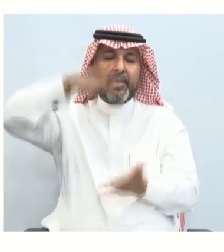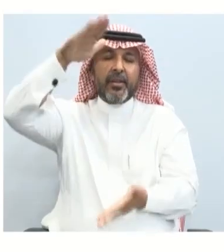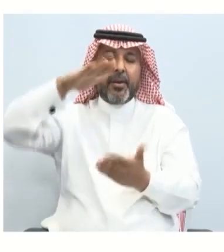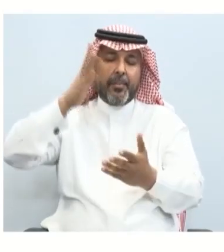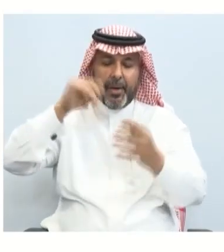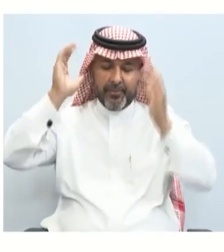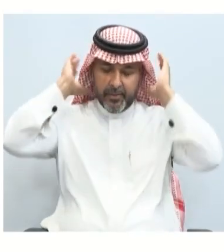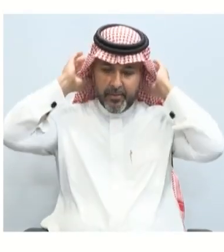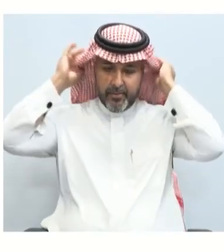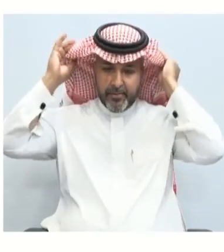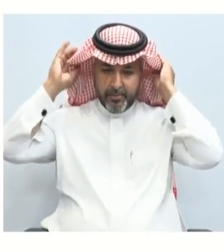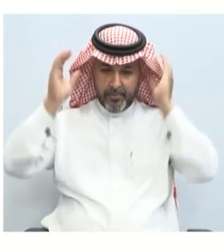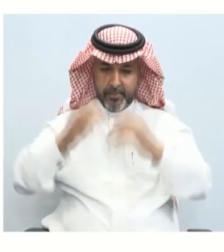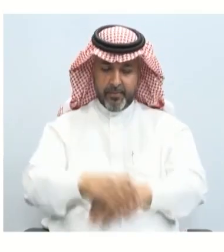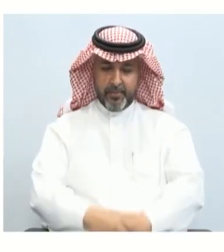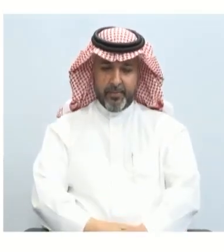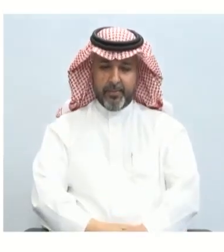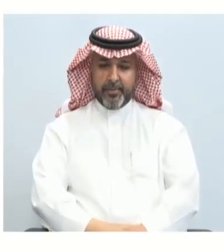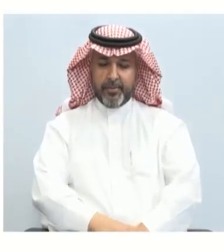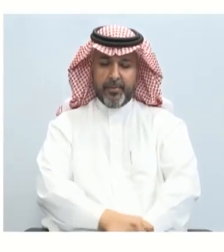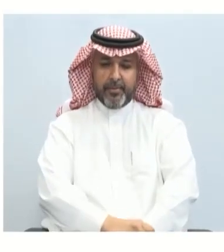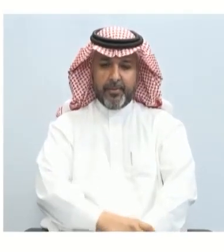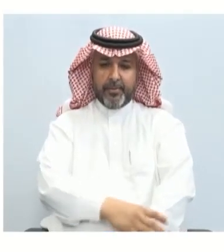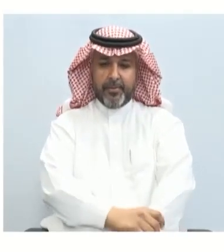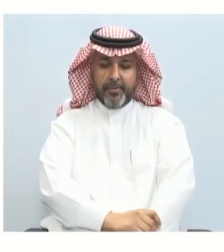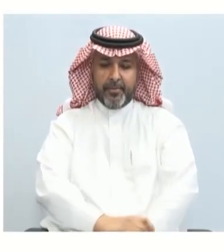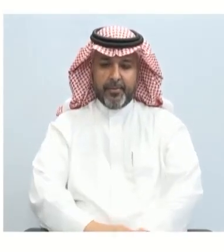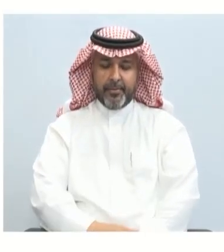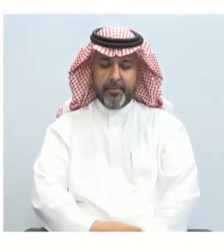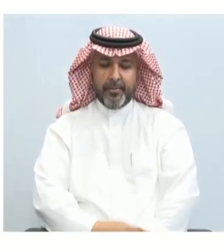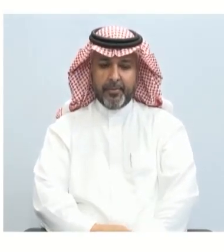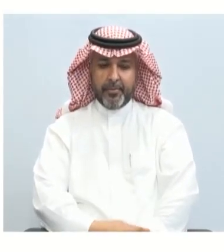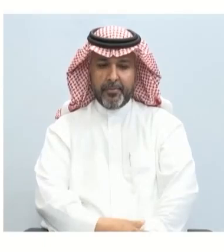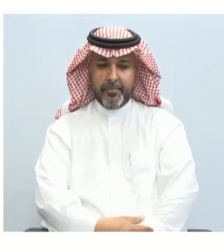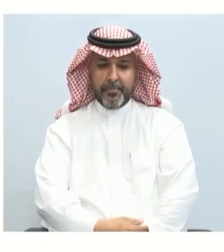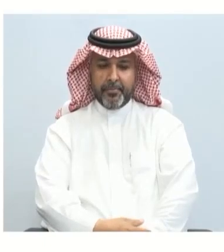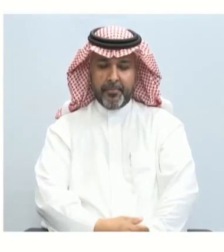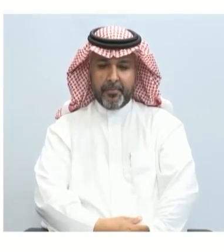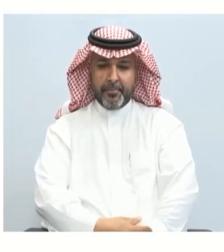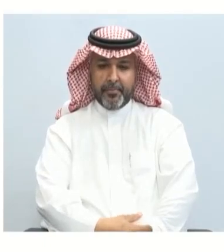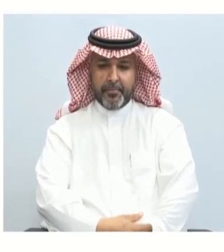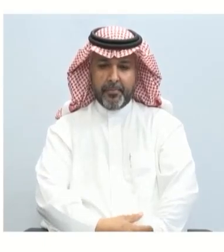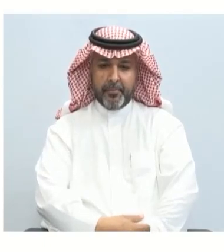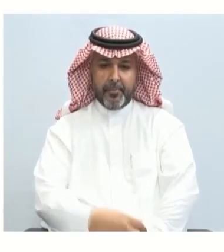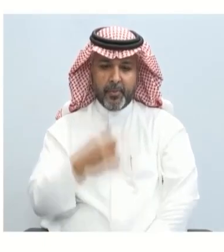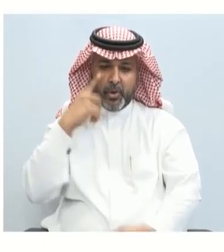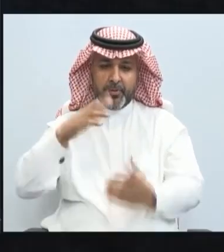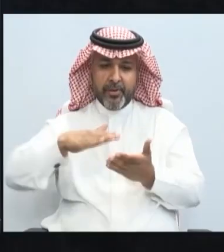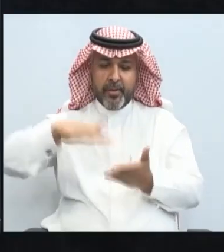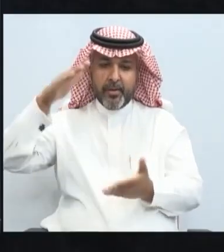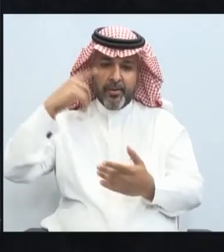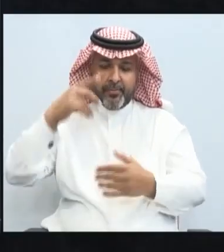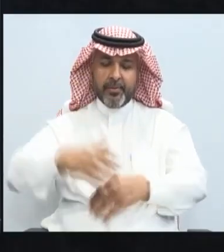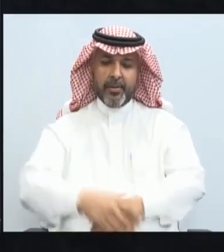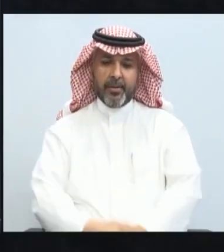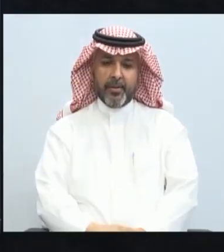يؤثر على الداله واحد يقوللي ليش ما يؤثر يا استاذ يعني انت تخيل عندك داله رايحه لما لا نهايه